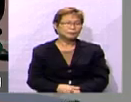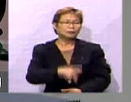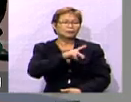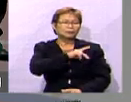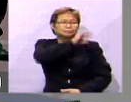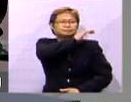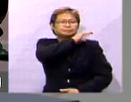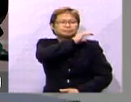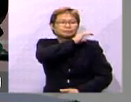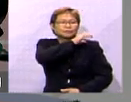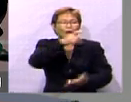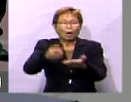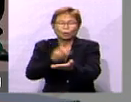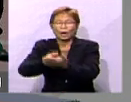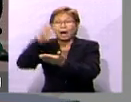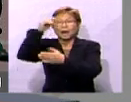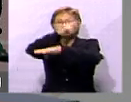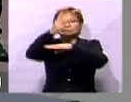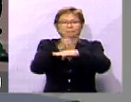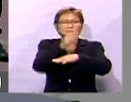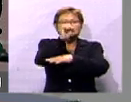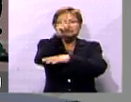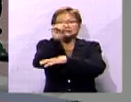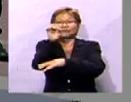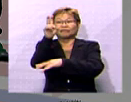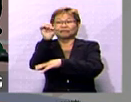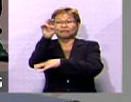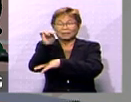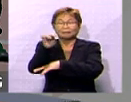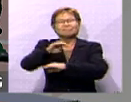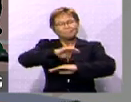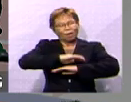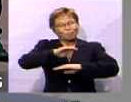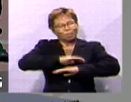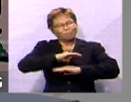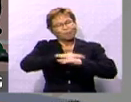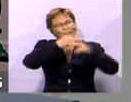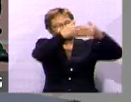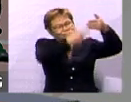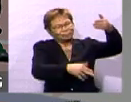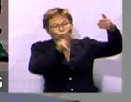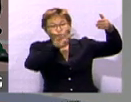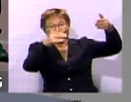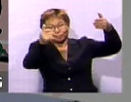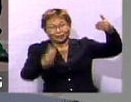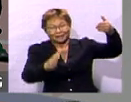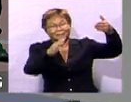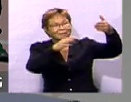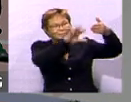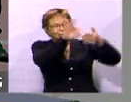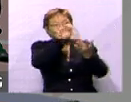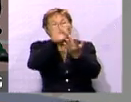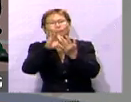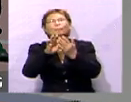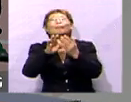Ketua Jurulatih skuad hoki lelaki kebangsaan Stephen Van Huizen pula berpuas hati dengan senarai 24 pemain yang terpilih dalam